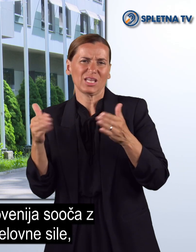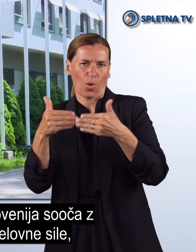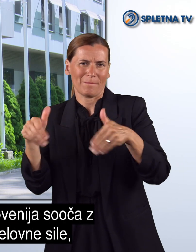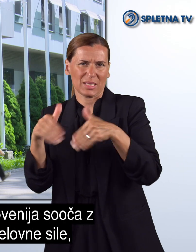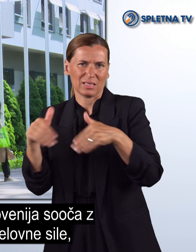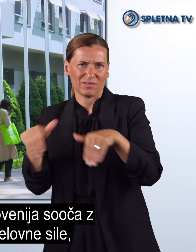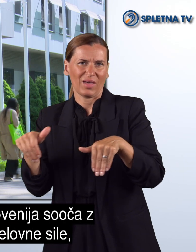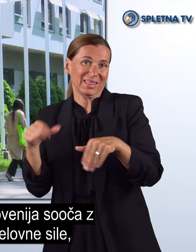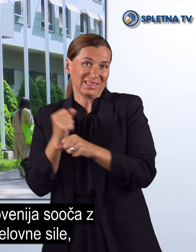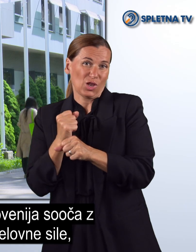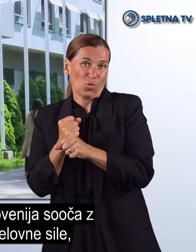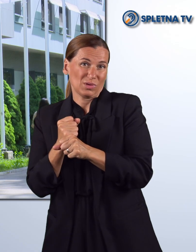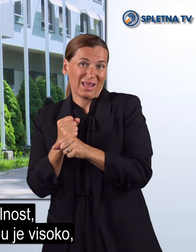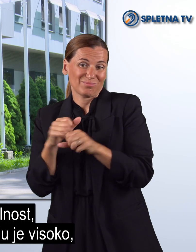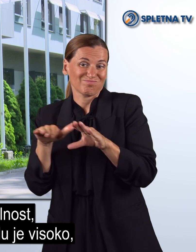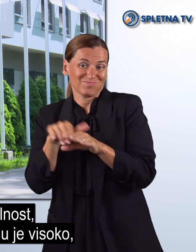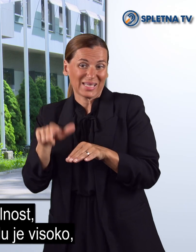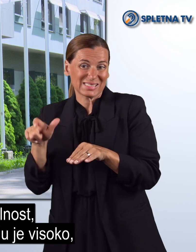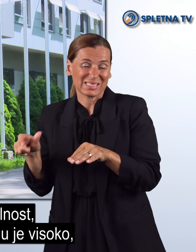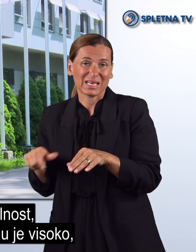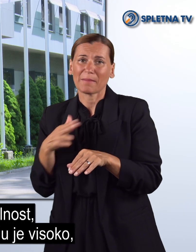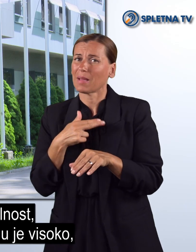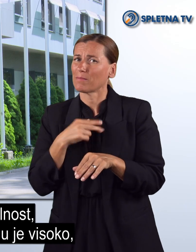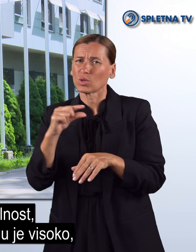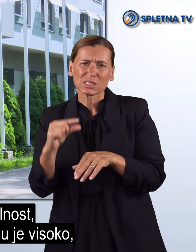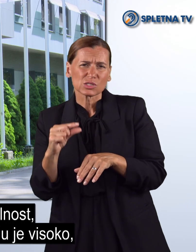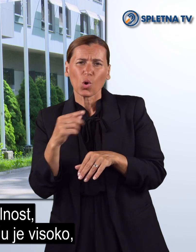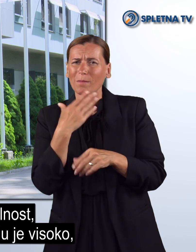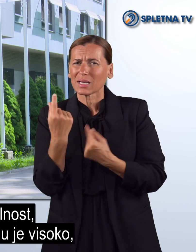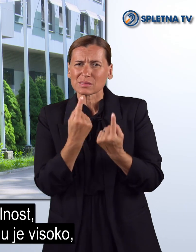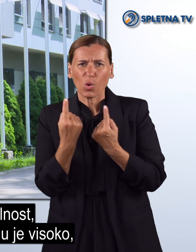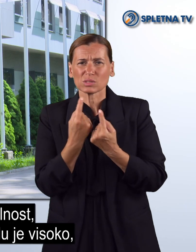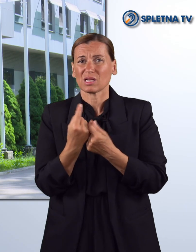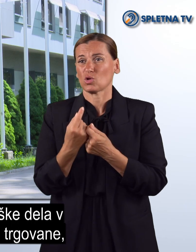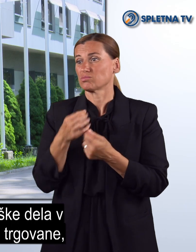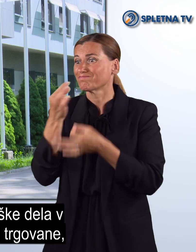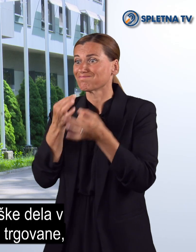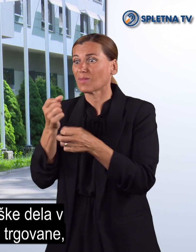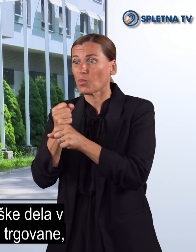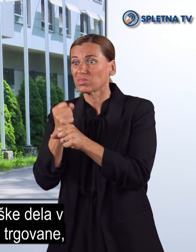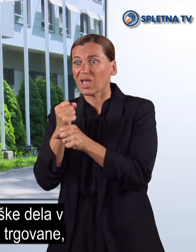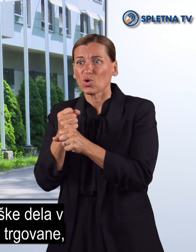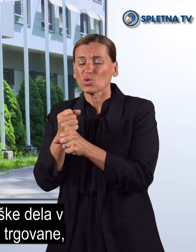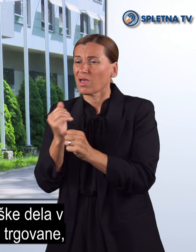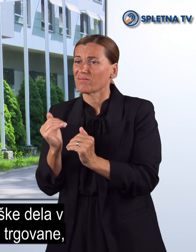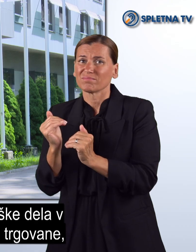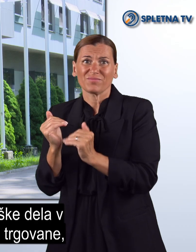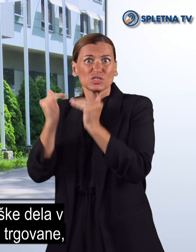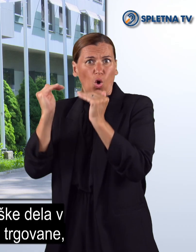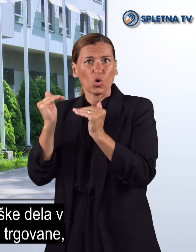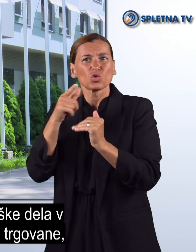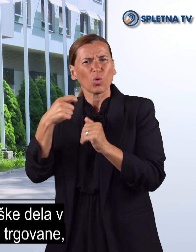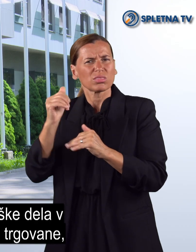velikimi omejitvami delovne sile, imamo zelo nizko brezposelnost, povpraševanje po delu je visoko, to draži višja plača in